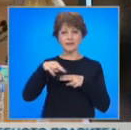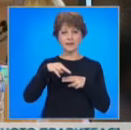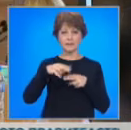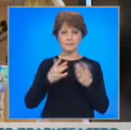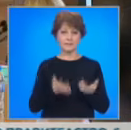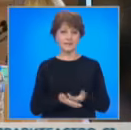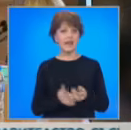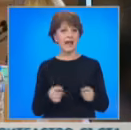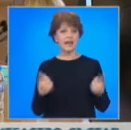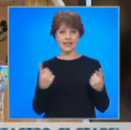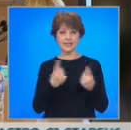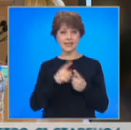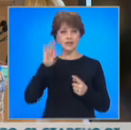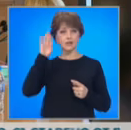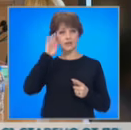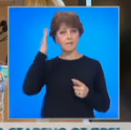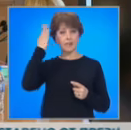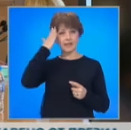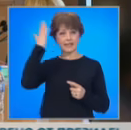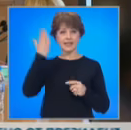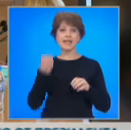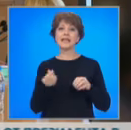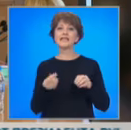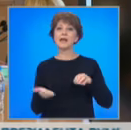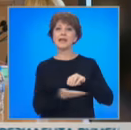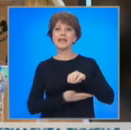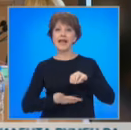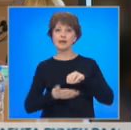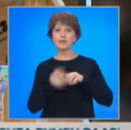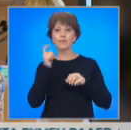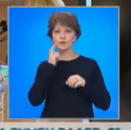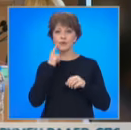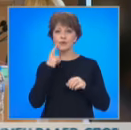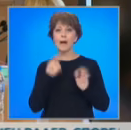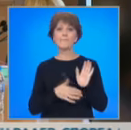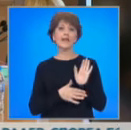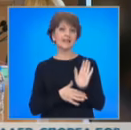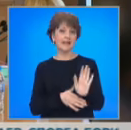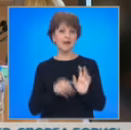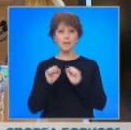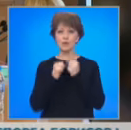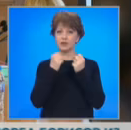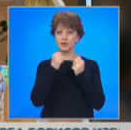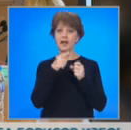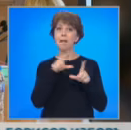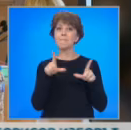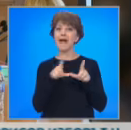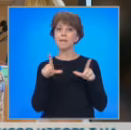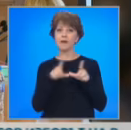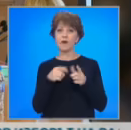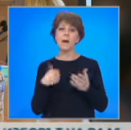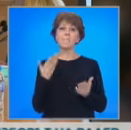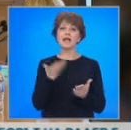заседание. На среща с служебния министър на земеделието Христо Бозуков, представители на протестиращите, сред които и Майя Манолова,